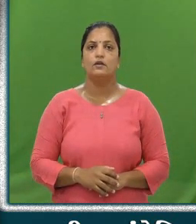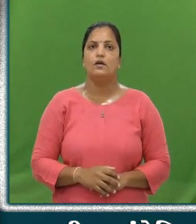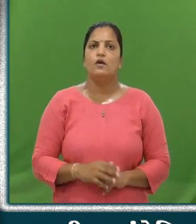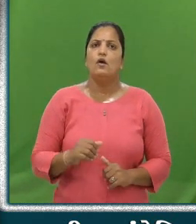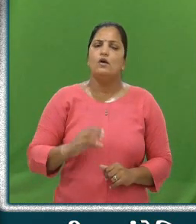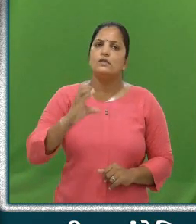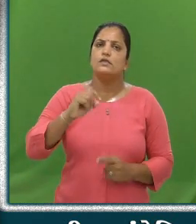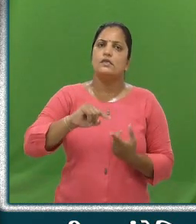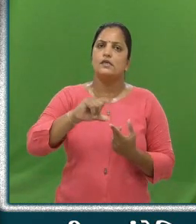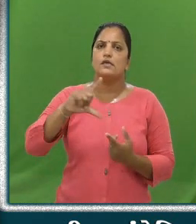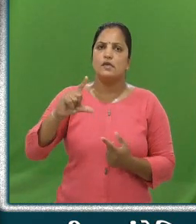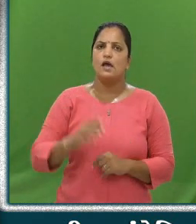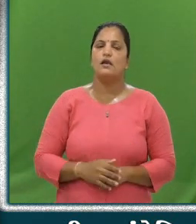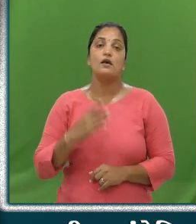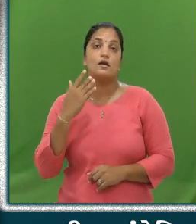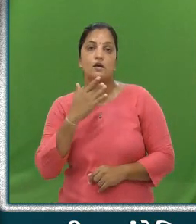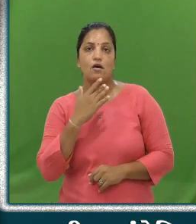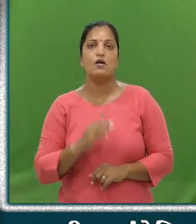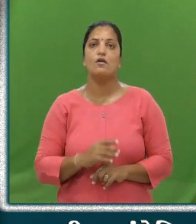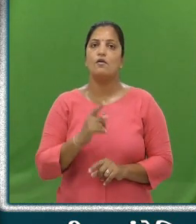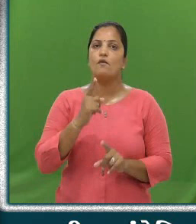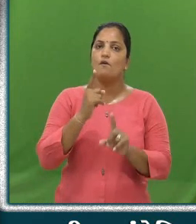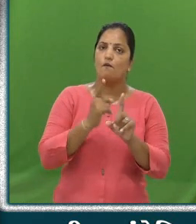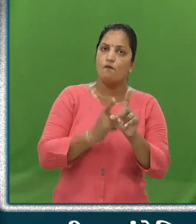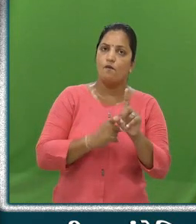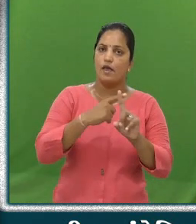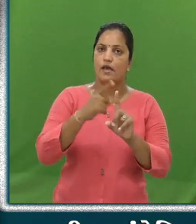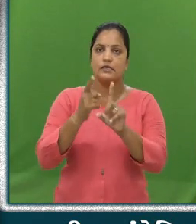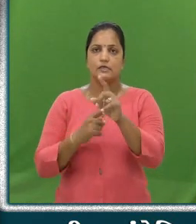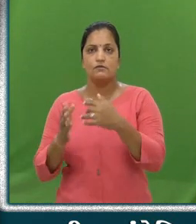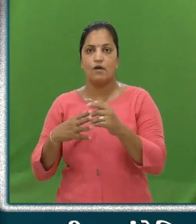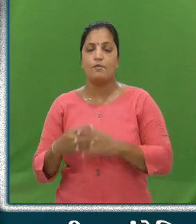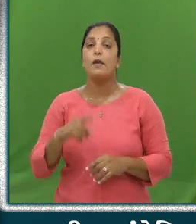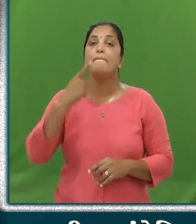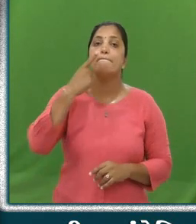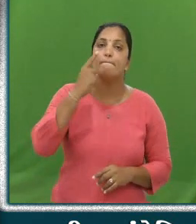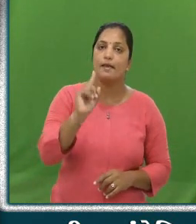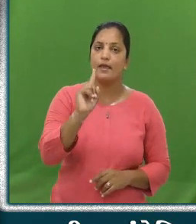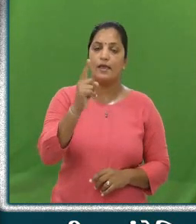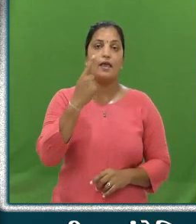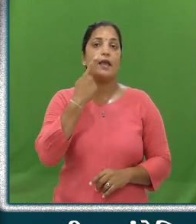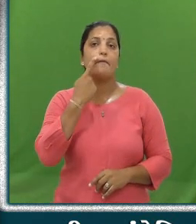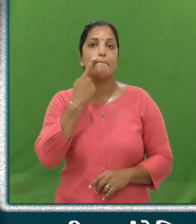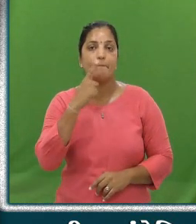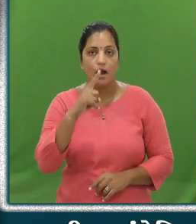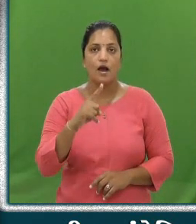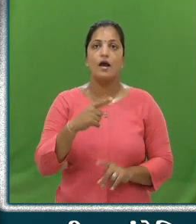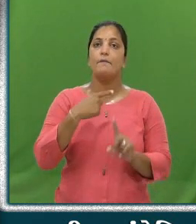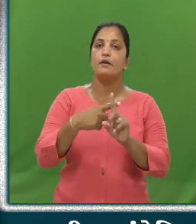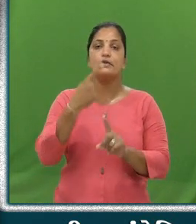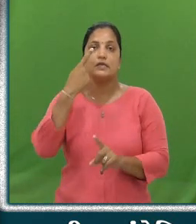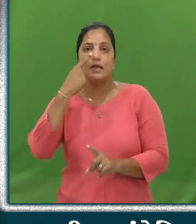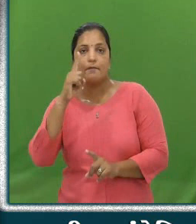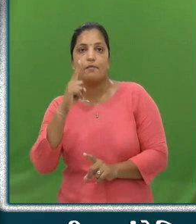રંગસૂત્રની જ્યારે જોડ હોય છે ત્યારે રંગસૂત્રો હંમેશા જ્યારે જોડમાં હોય ત્યારે શું થાય છે કે એક જે રંગસૂત્ર જે છે એકલ